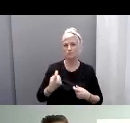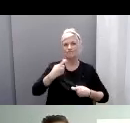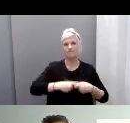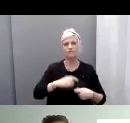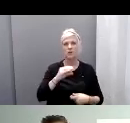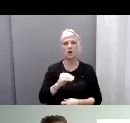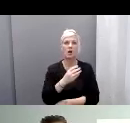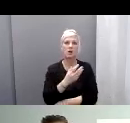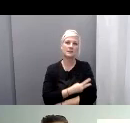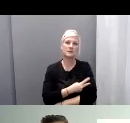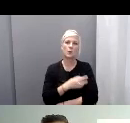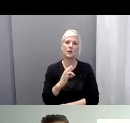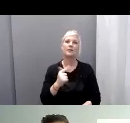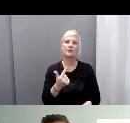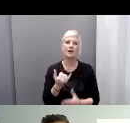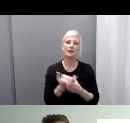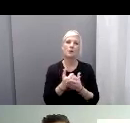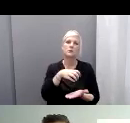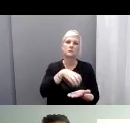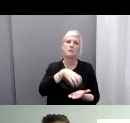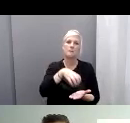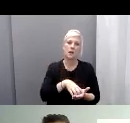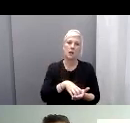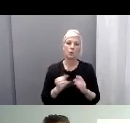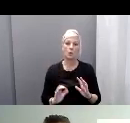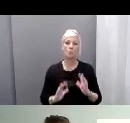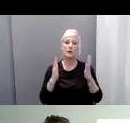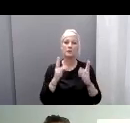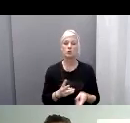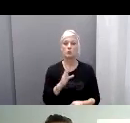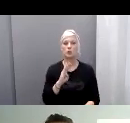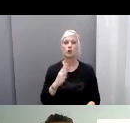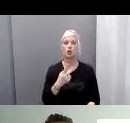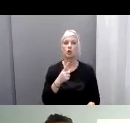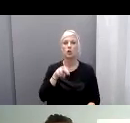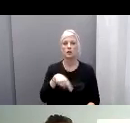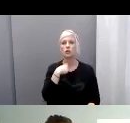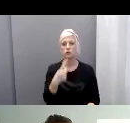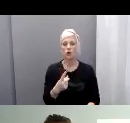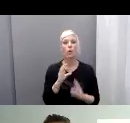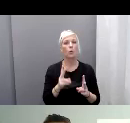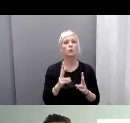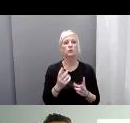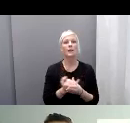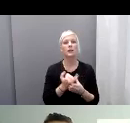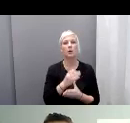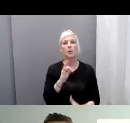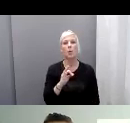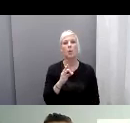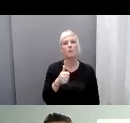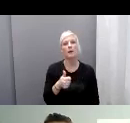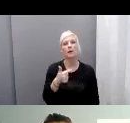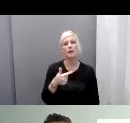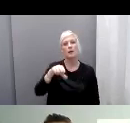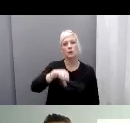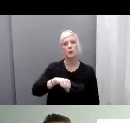samhället. Och denna upplevelse nämner Dylan till exempel även inom HBTQ-communityt. Att man inte blir tagen